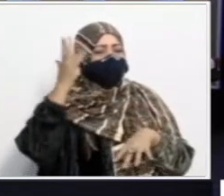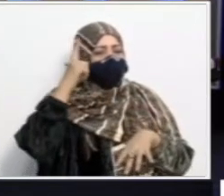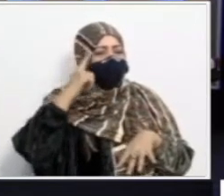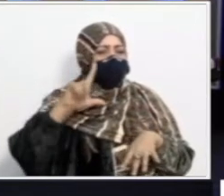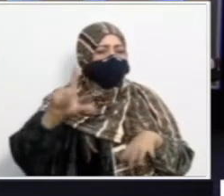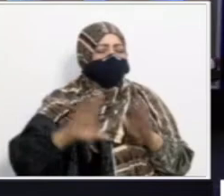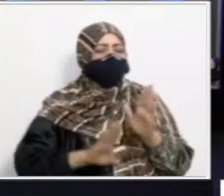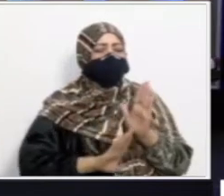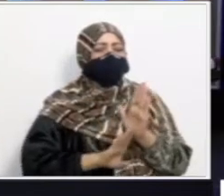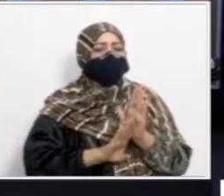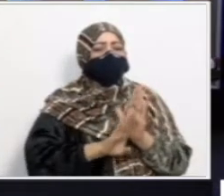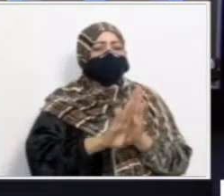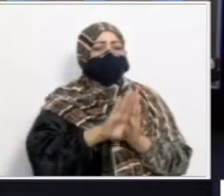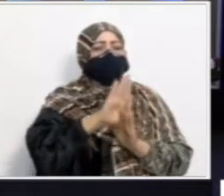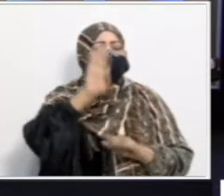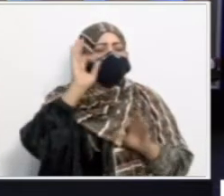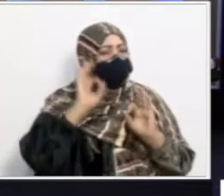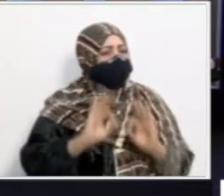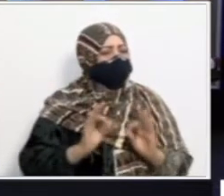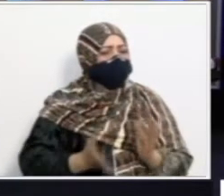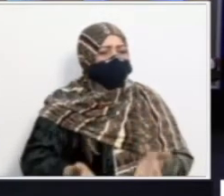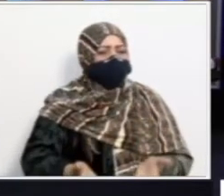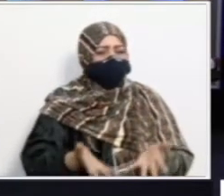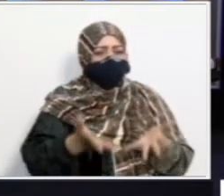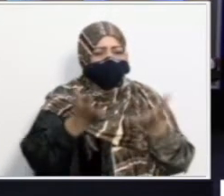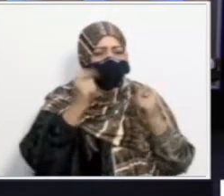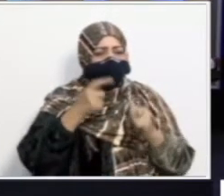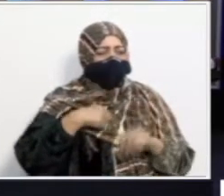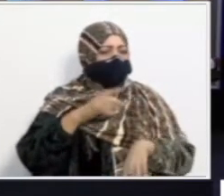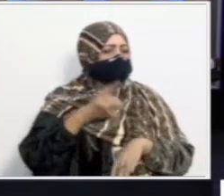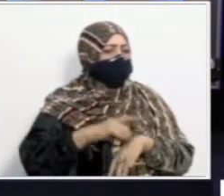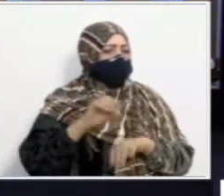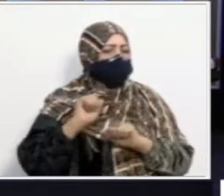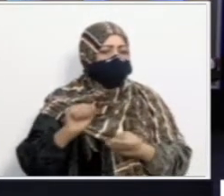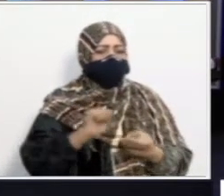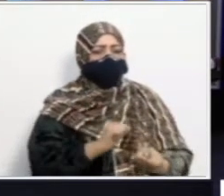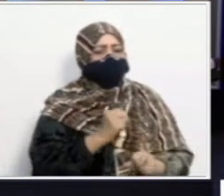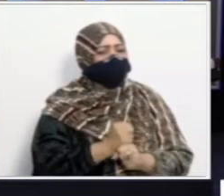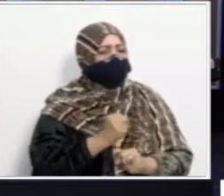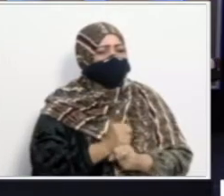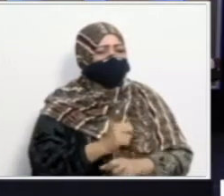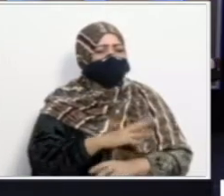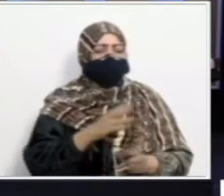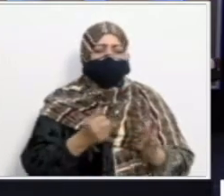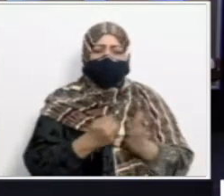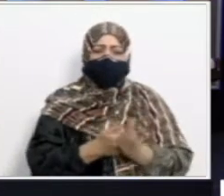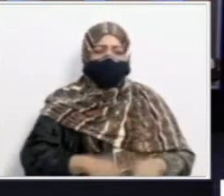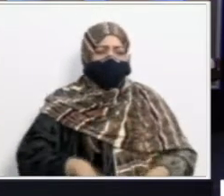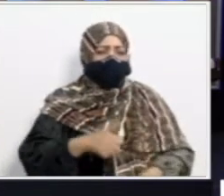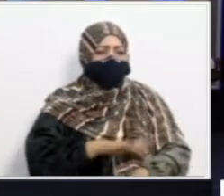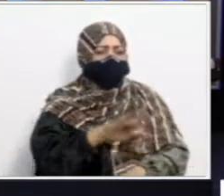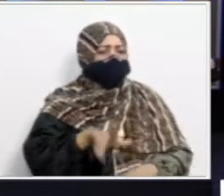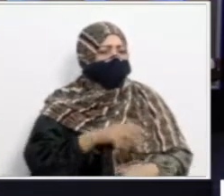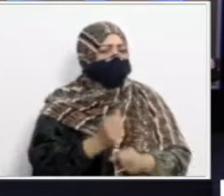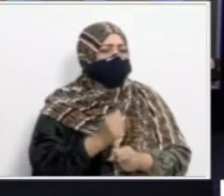حتى الانسان تلقاه دكتور في جلسه غلط يا شيخ عبد الرحمن، دكتور خريج وكذا وكذا، تلقاه لما يجلس جنبك جلسه غلط، يعني يمسك في اخطاء جسيمه